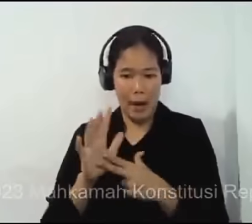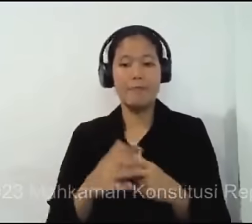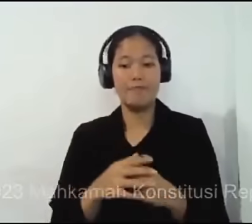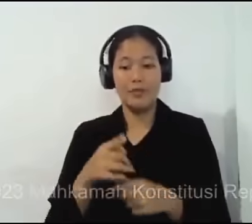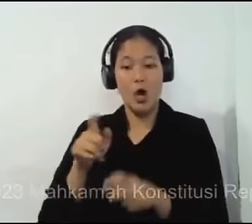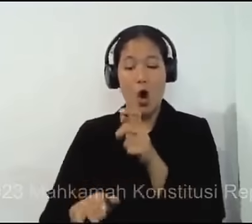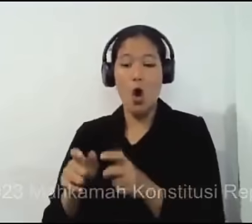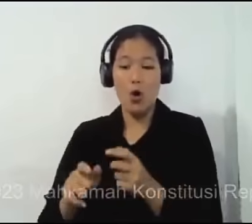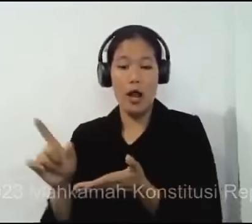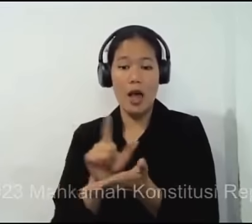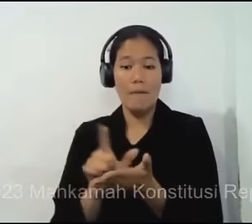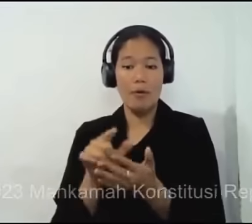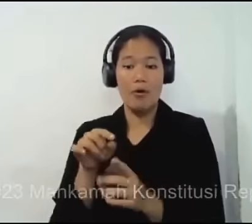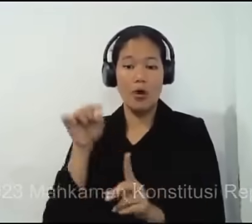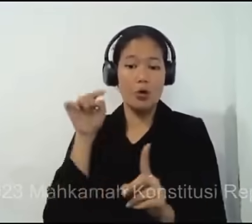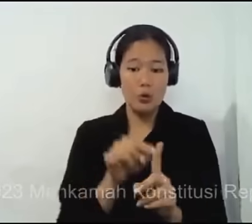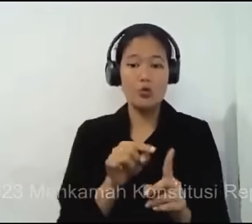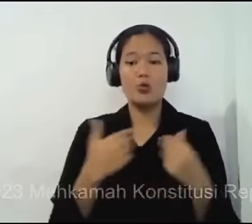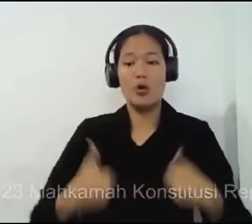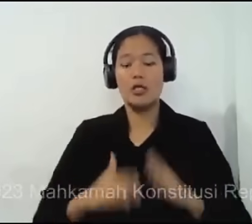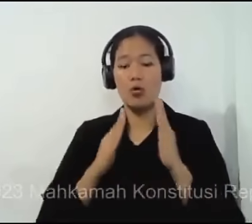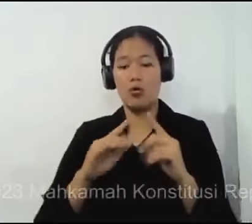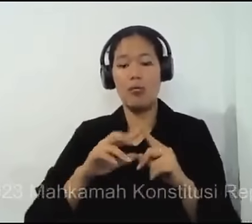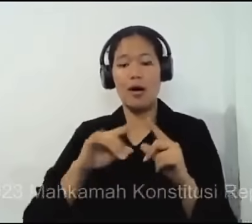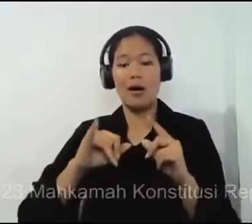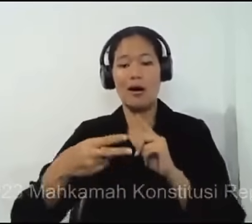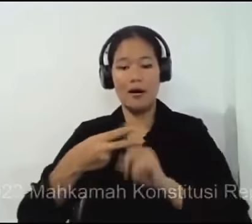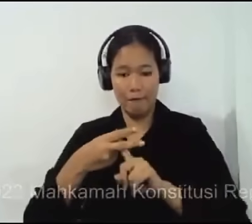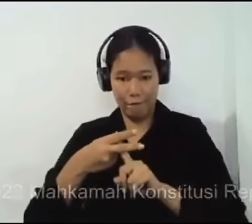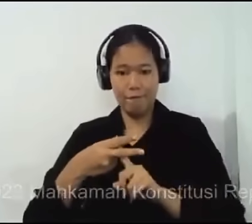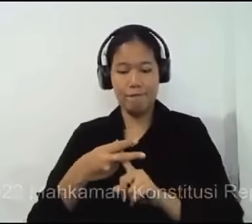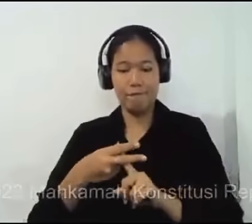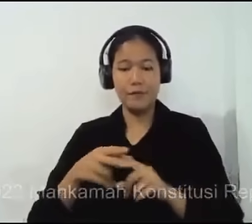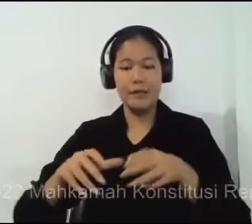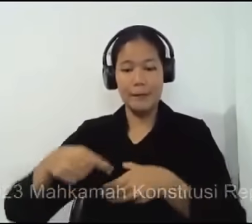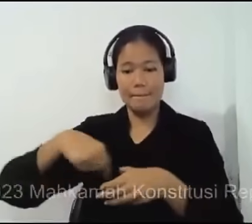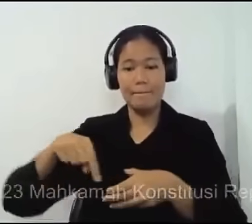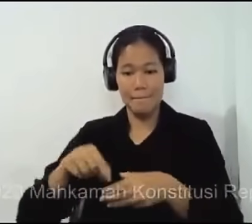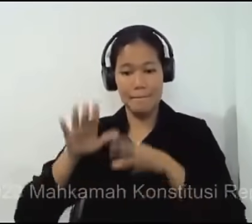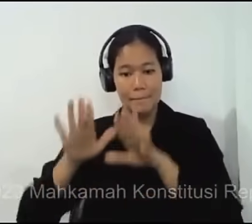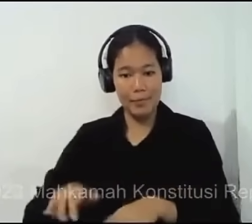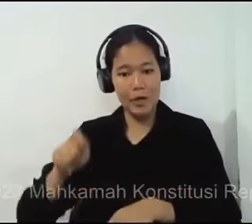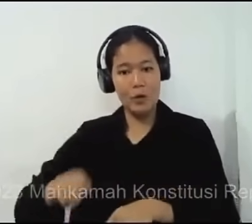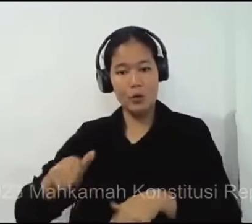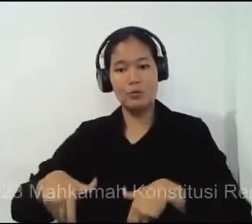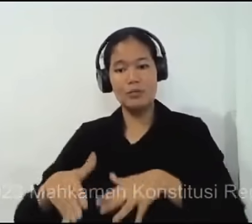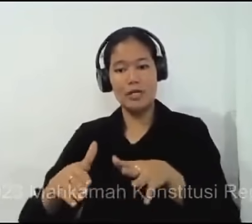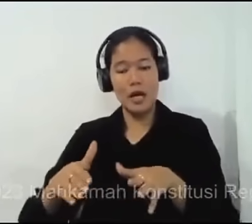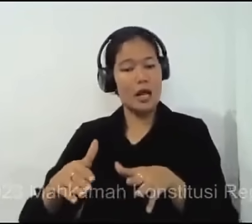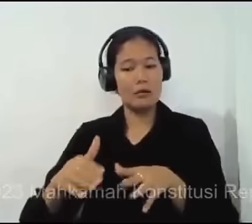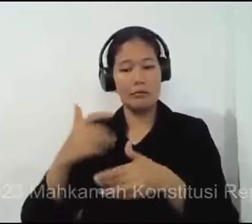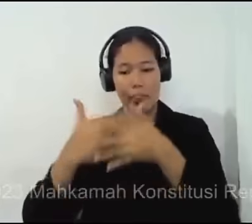menunjuk kuasa hukum Arif Maulana shh dan kawan-kawan yang memilih domisili dan seterusnya dan